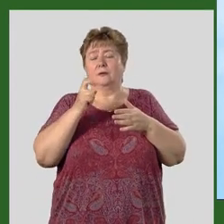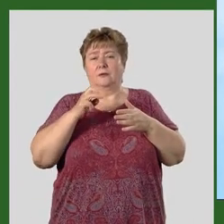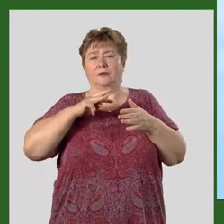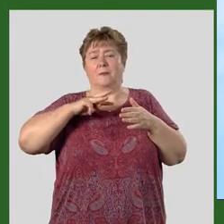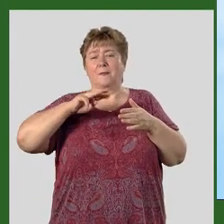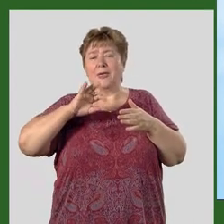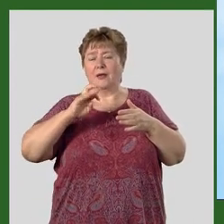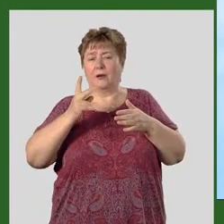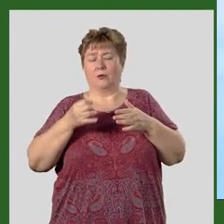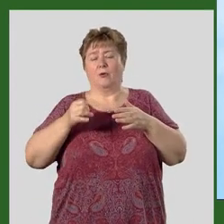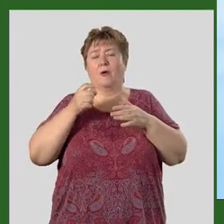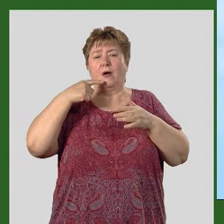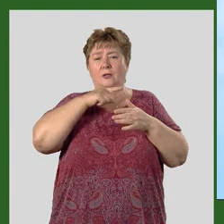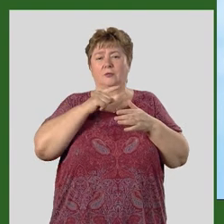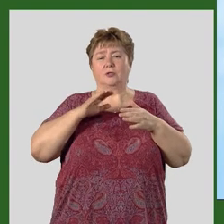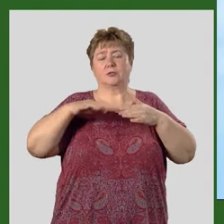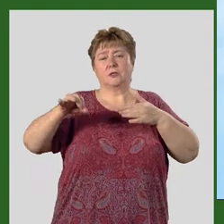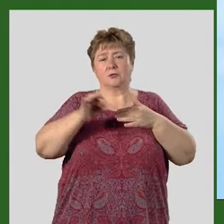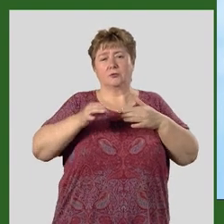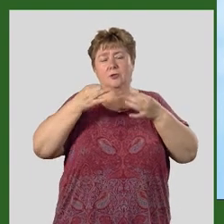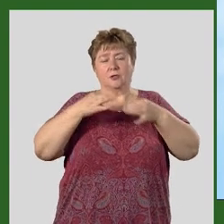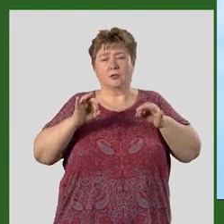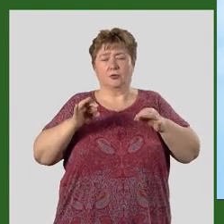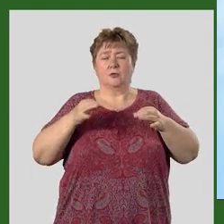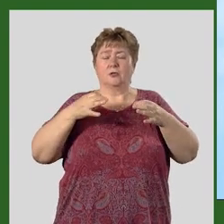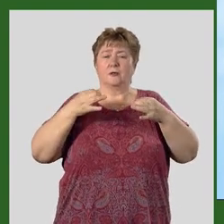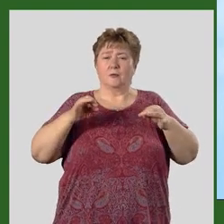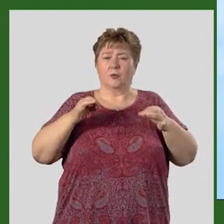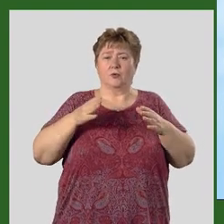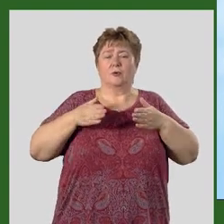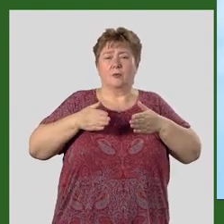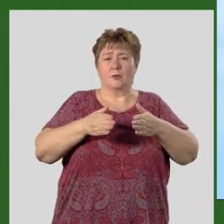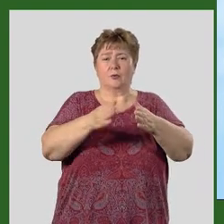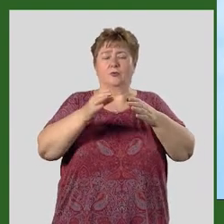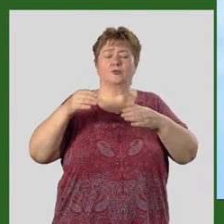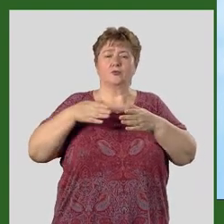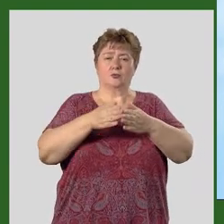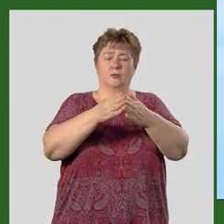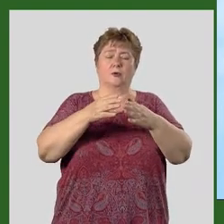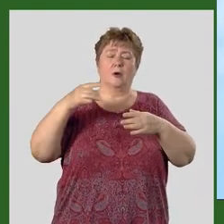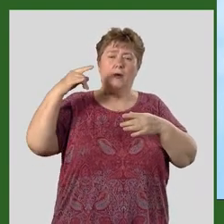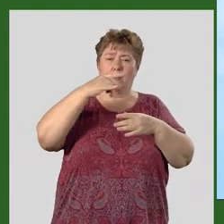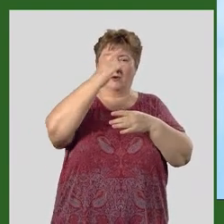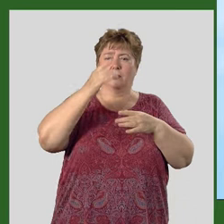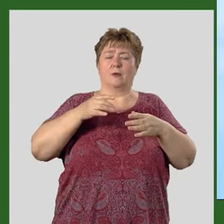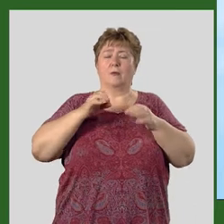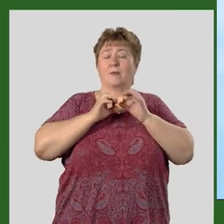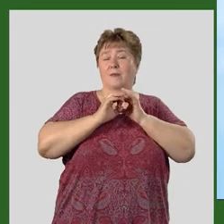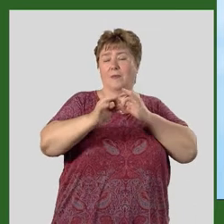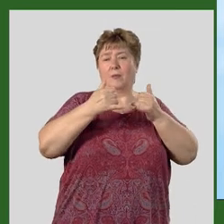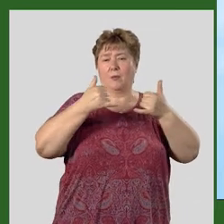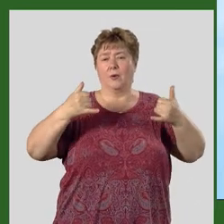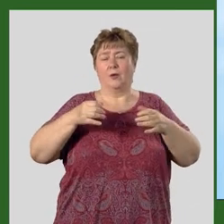200-мильной экономической зоны разрешен свободный проход судов и полетов, прокладка кабеля